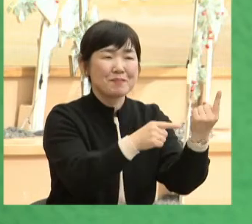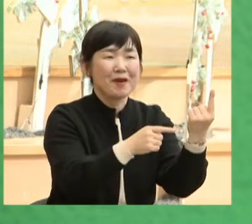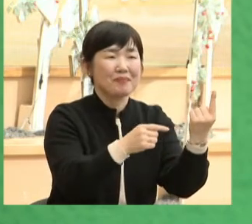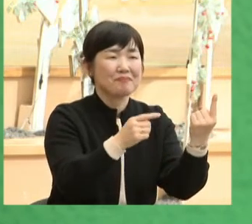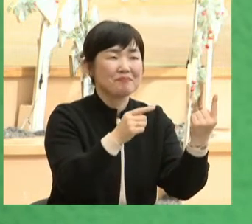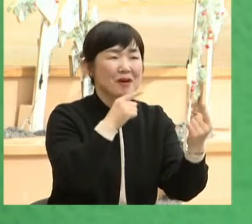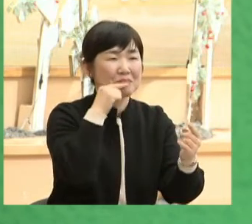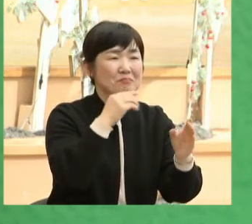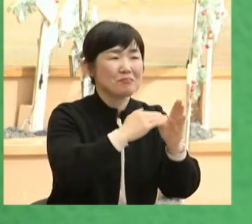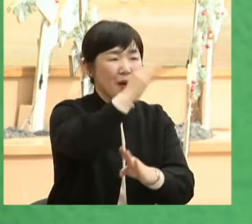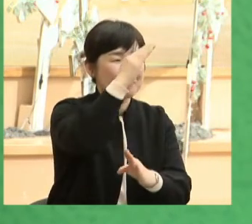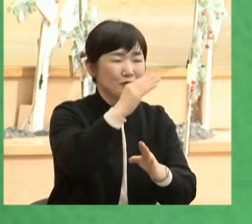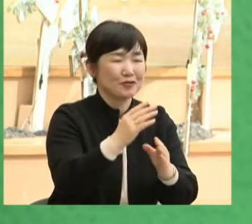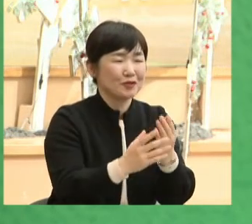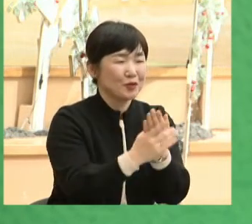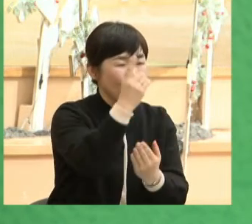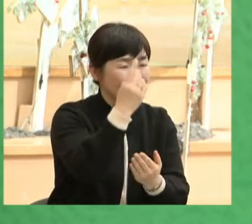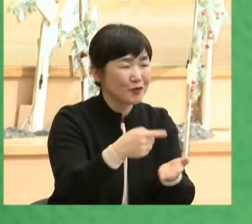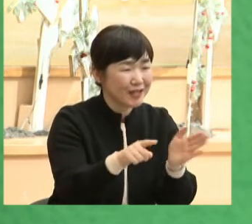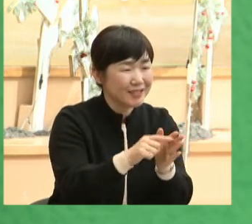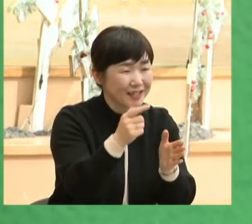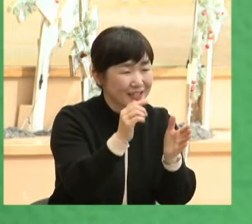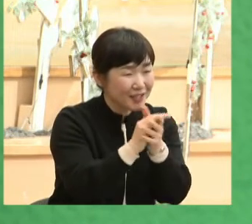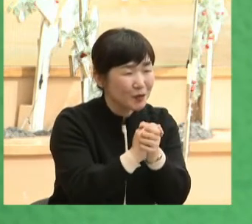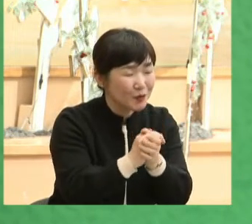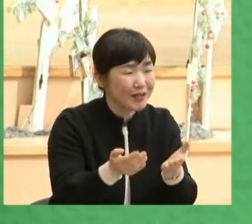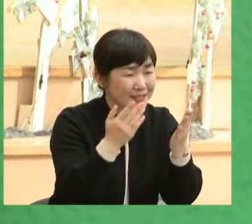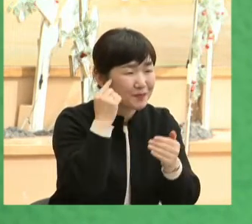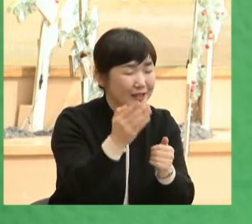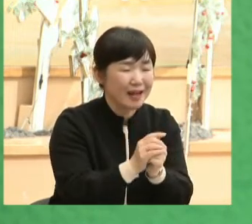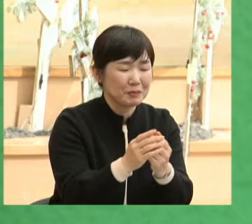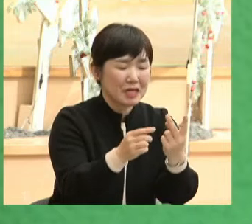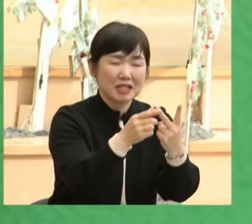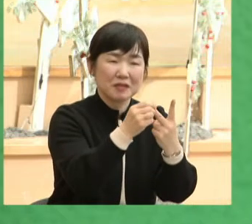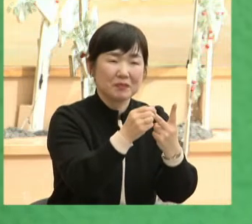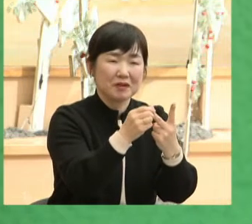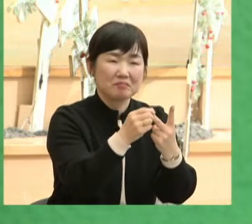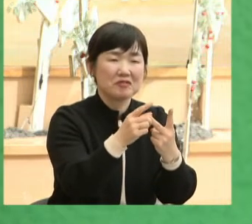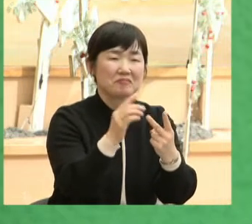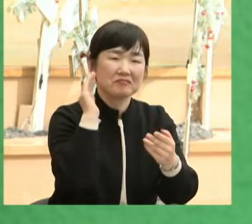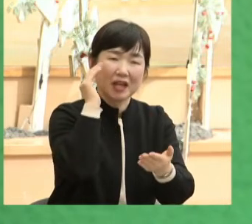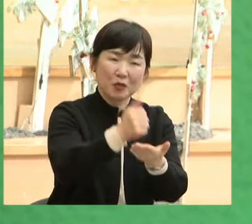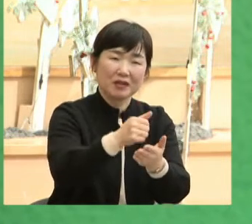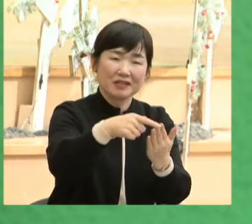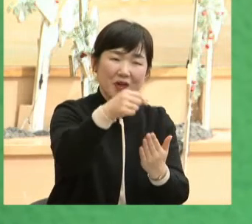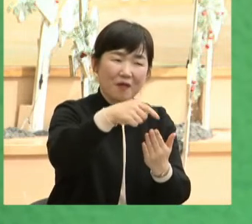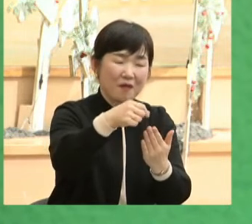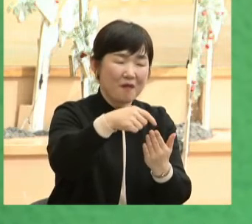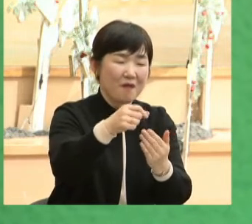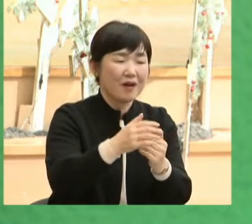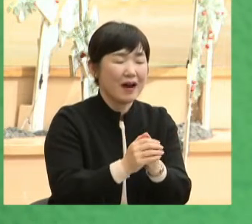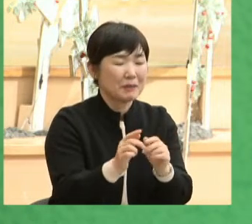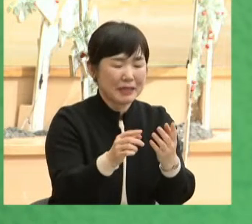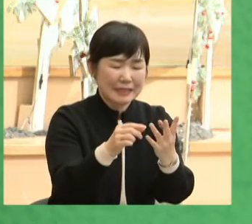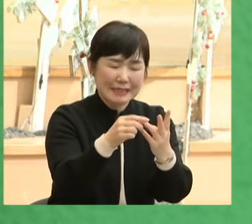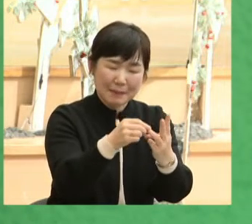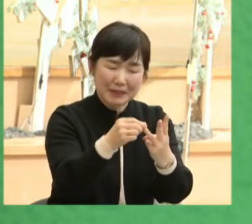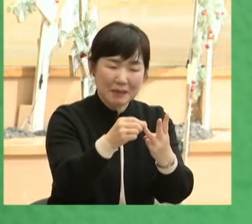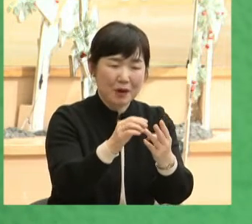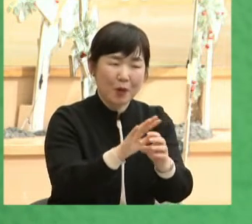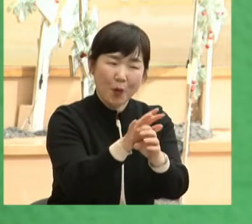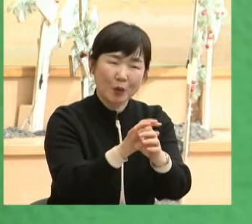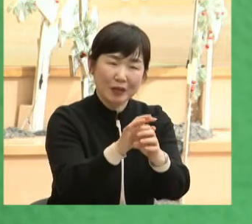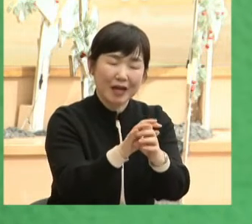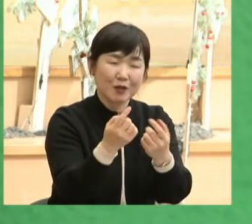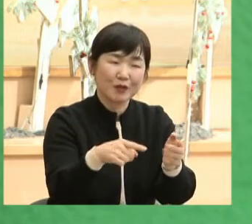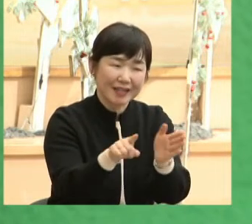있습니다 대선을 개새끼도 한 것 같습니다 한번 내가 아무래도 코로나를 위해서 기도 한 것